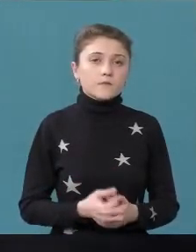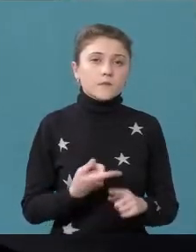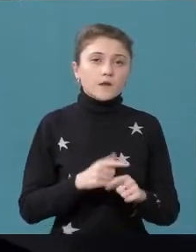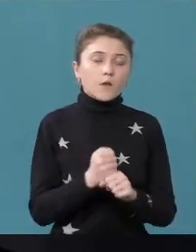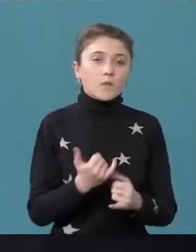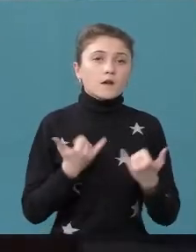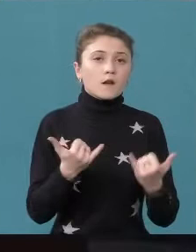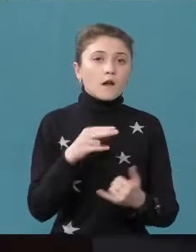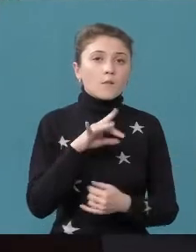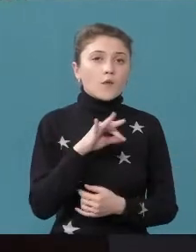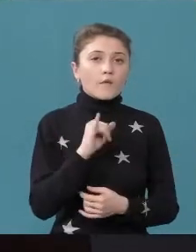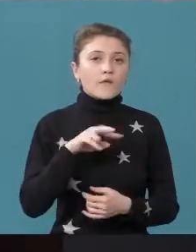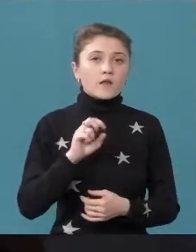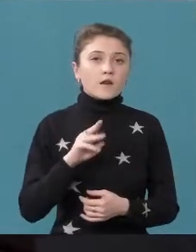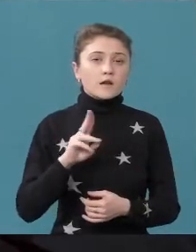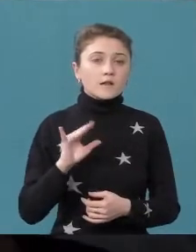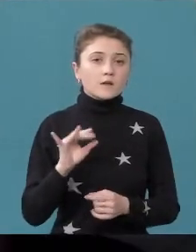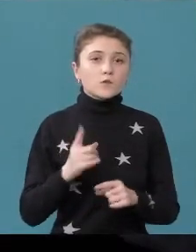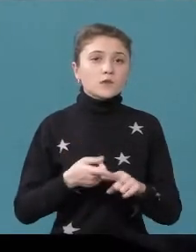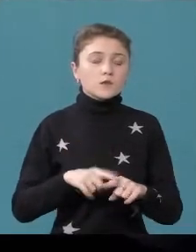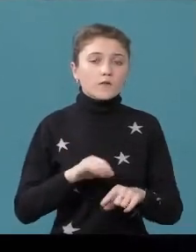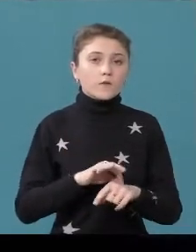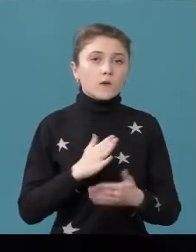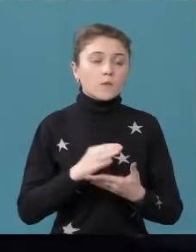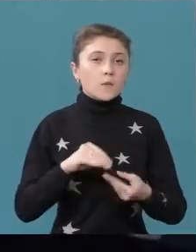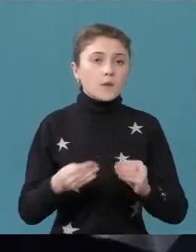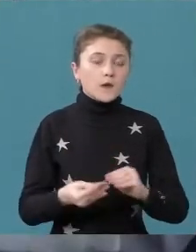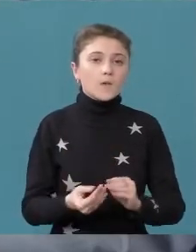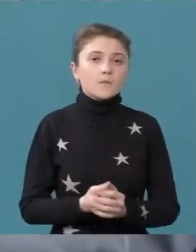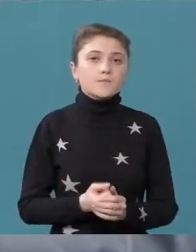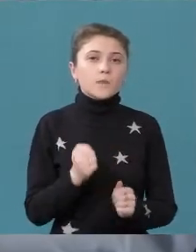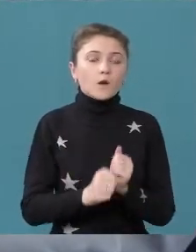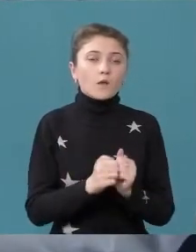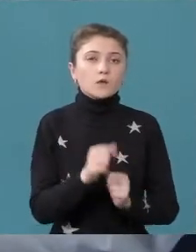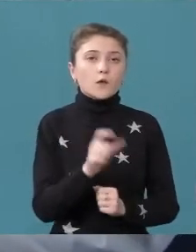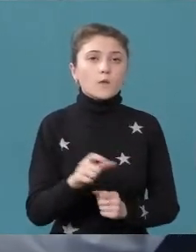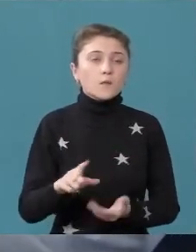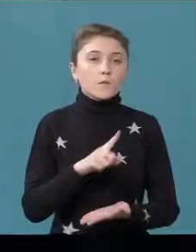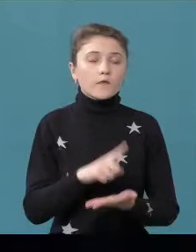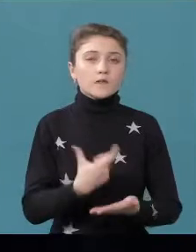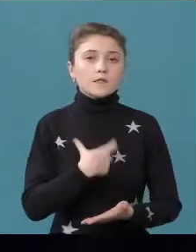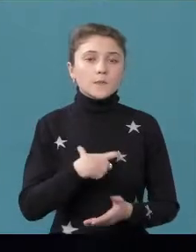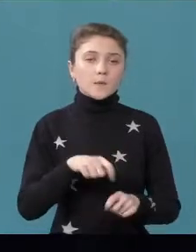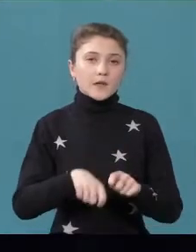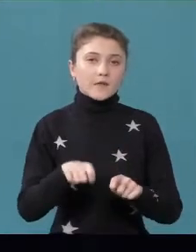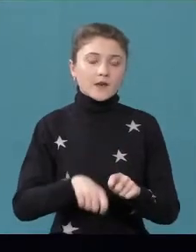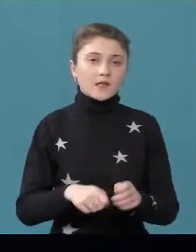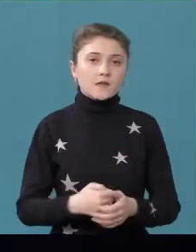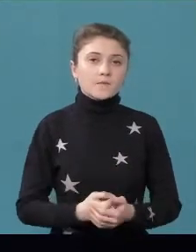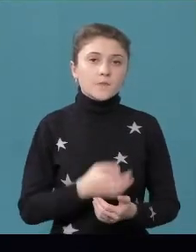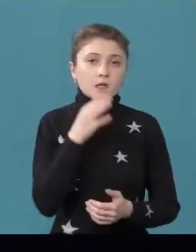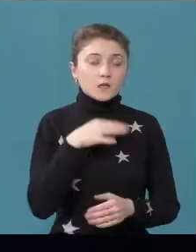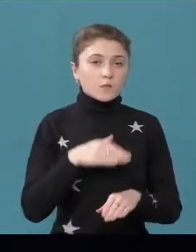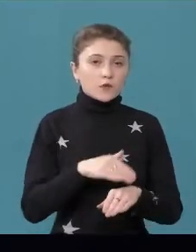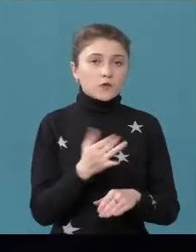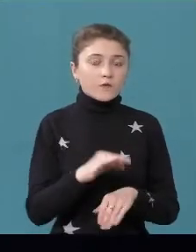що це захворювання загальносвітове, є проблема, і кожен громадянин повинен себе перевірити. Скажіть, будь ласка, чи хворієте ви на